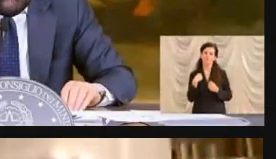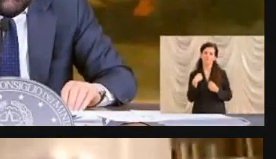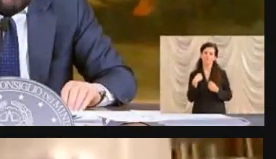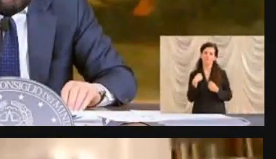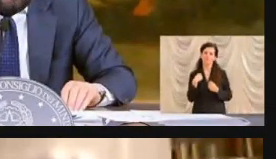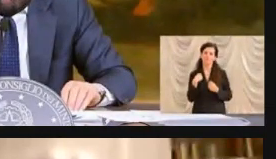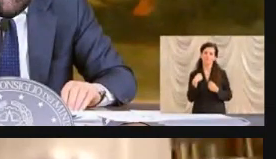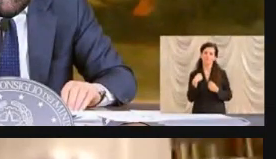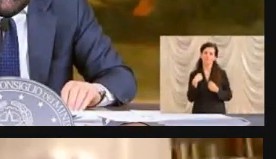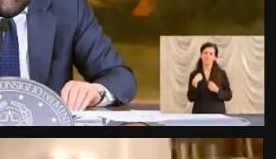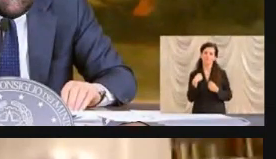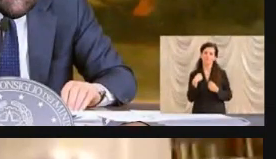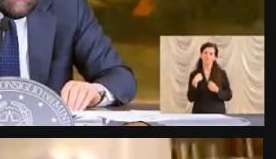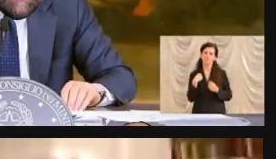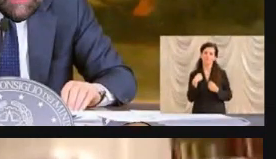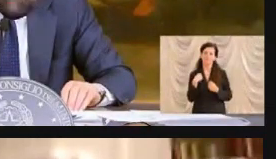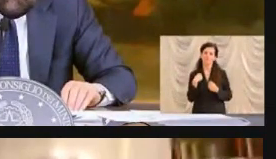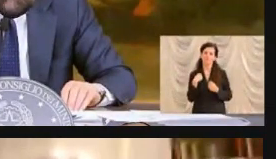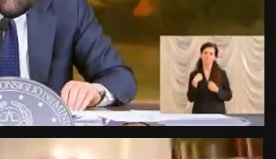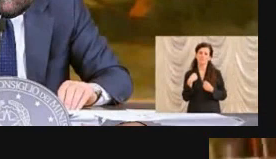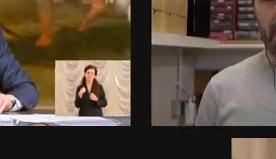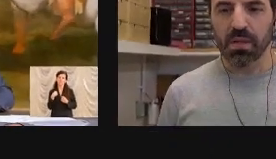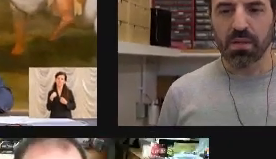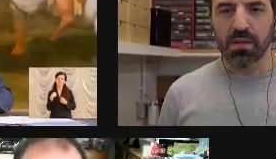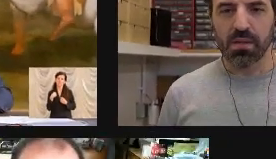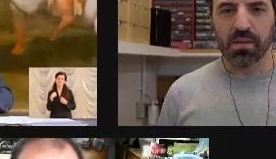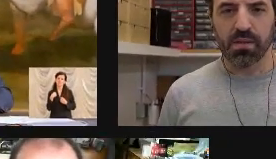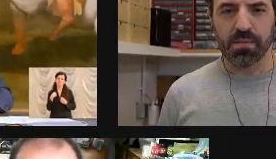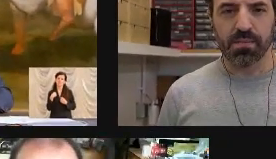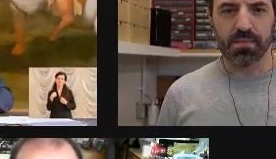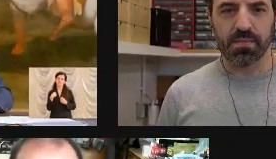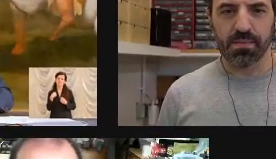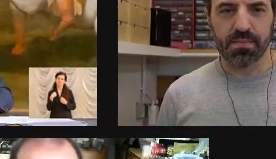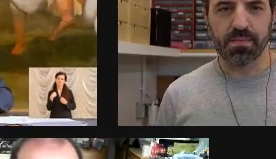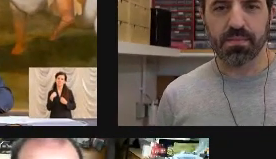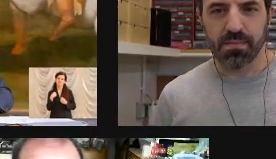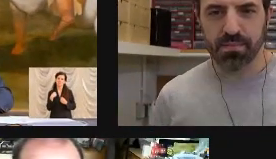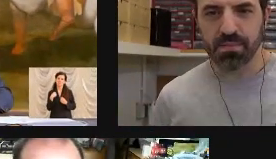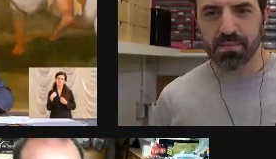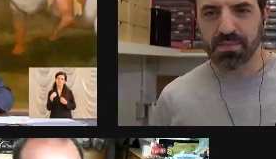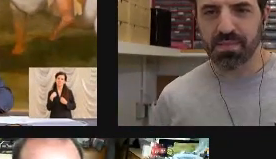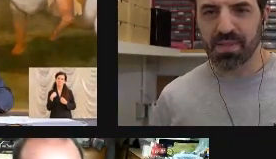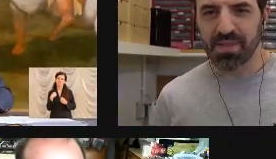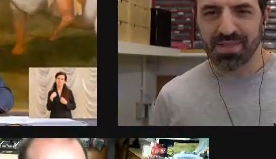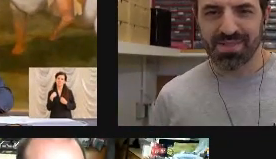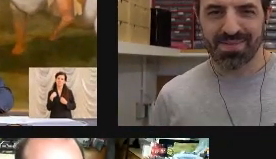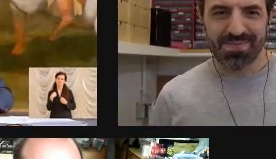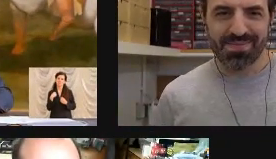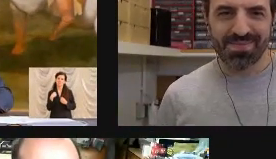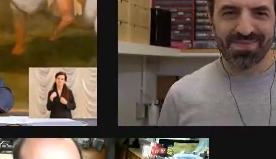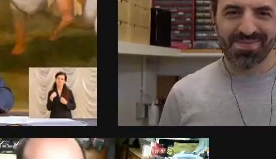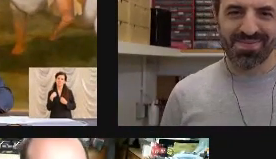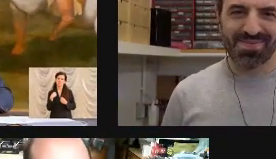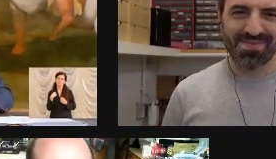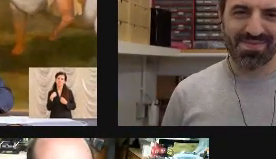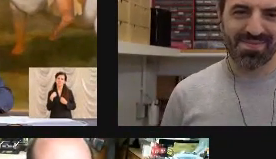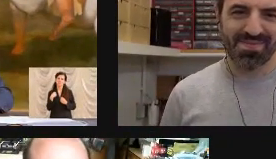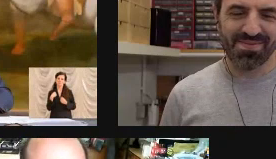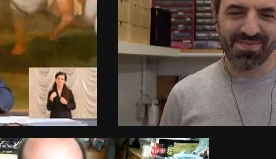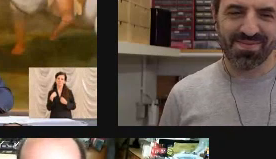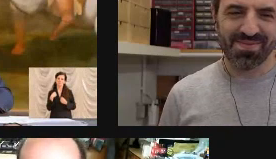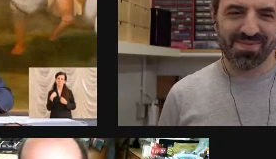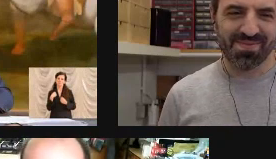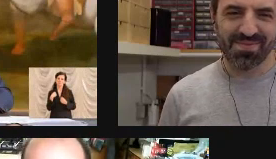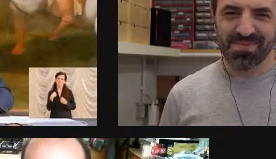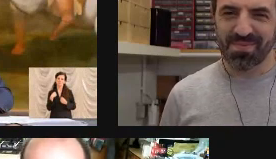per cui per adesso ti ringraziamo e visto che siamo è parente dice Davide è parente di